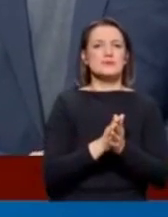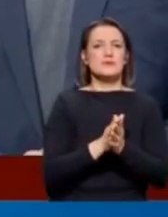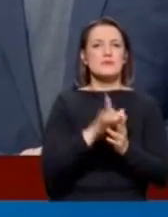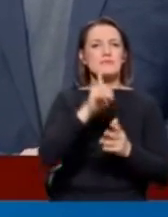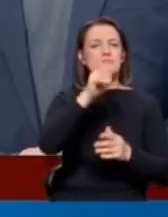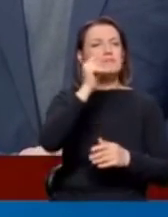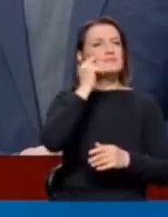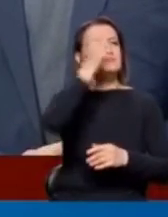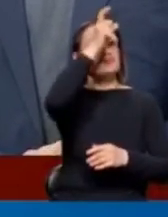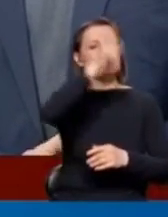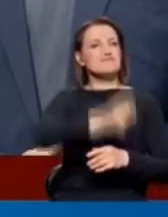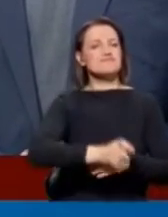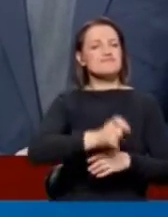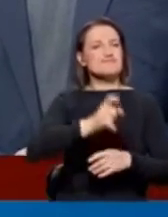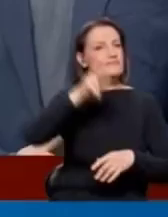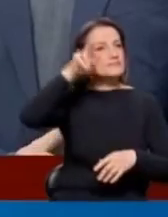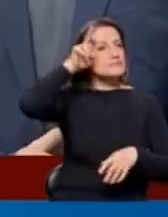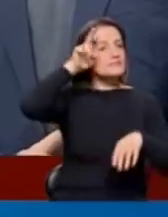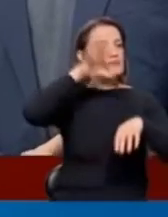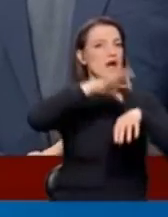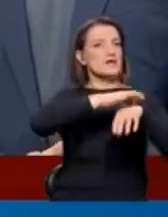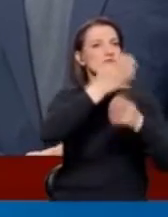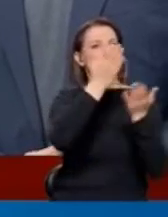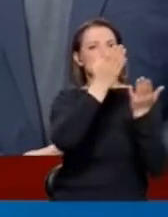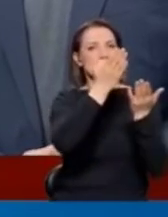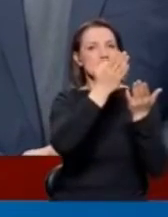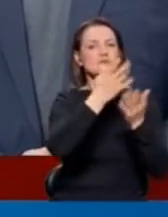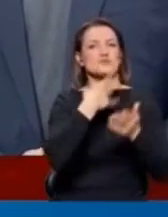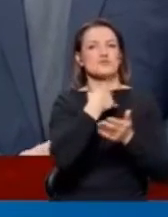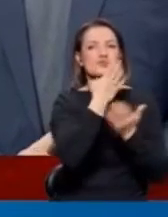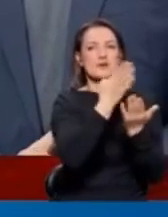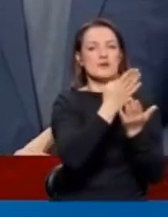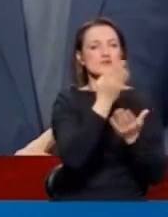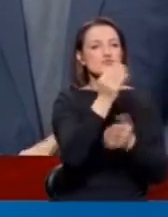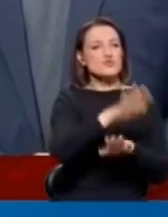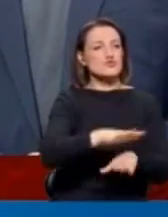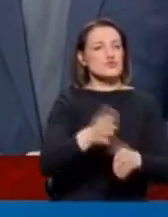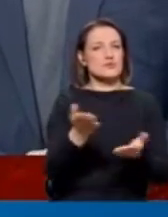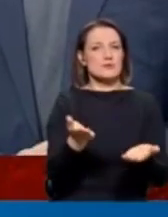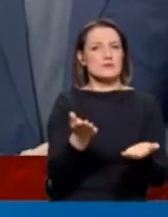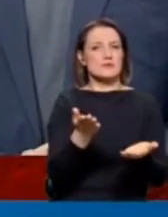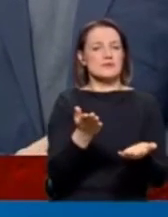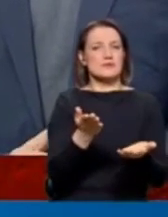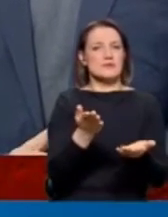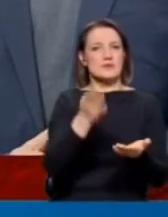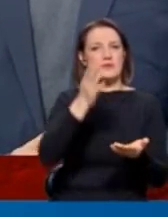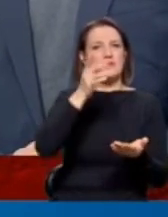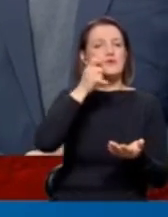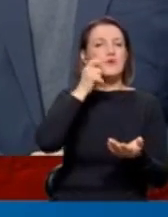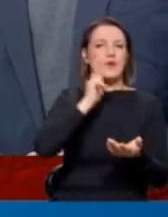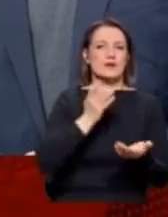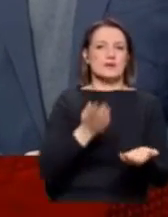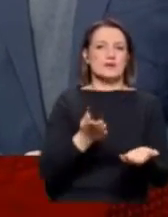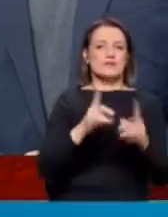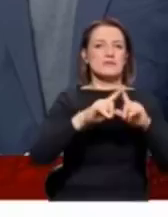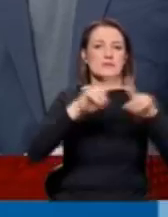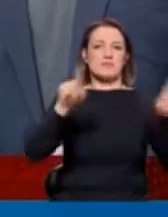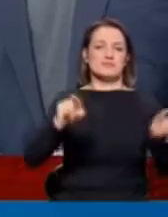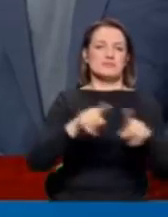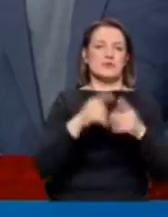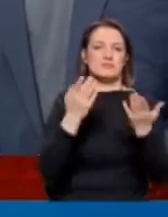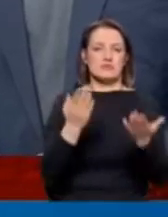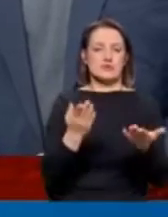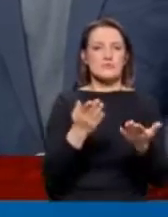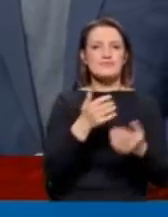hastasının insafına bırakıyorsun yani çoluğunun çocuğunun ülkene Master tablo bu